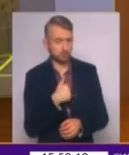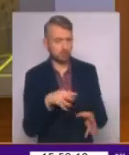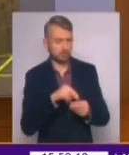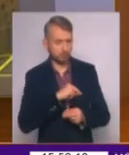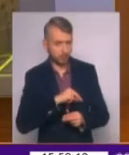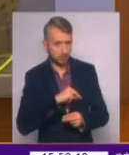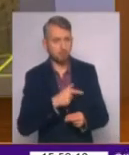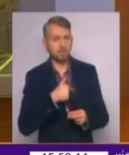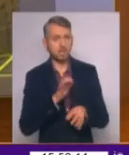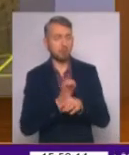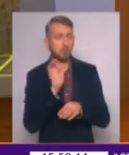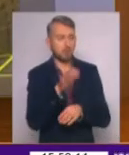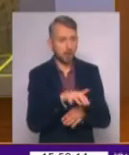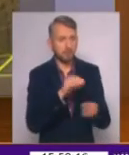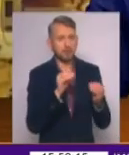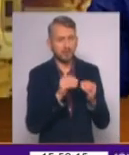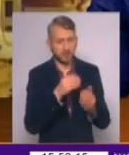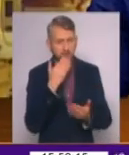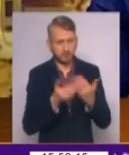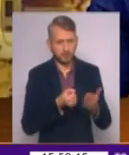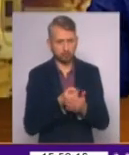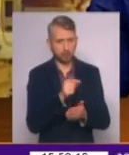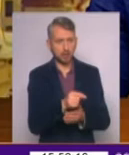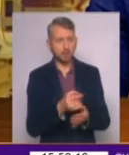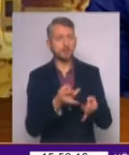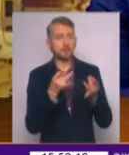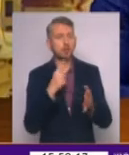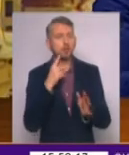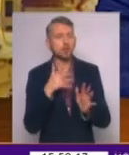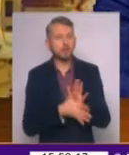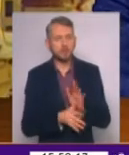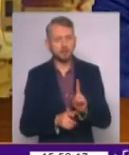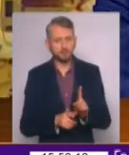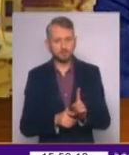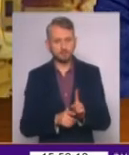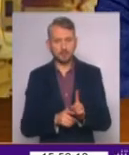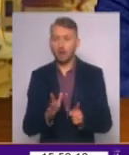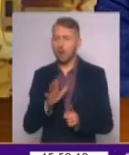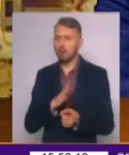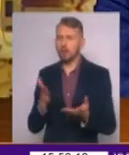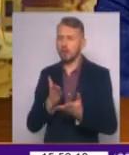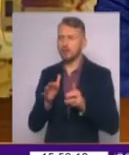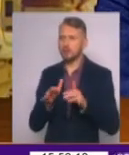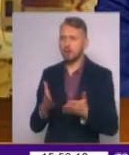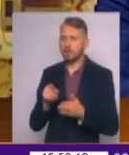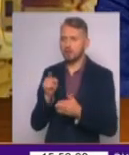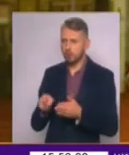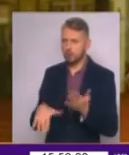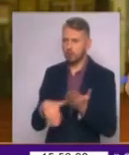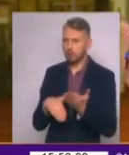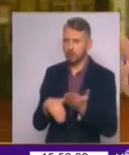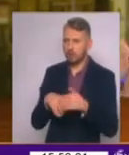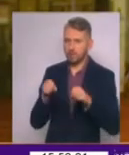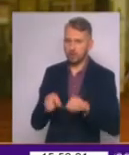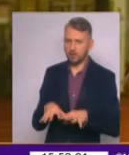співпрацюємо. Ми направляємо десятки звернень до них. Просто, розумієте? А й були якісь практичні справи, які вони дійсно допомогли